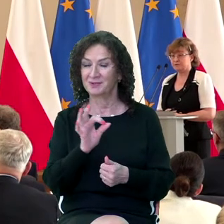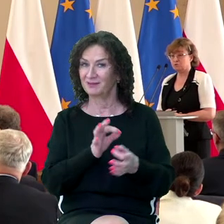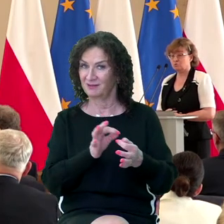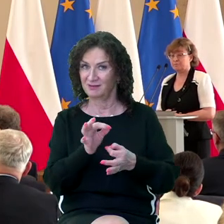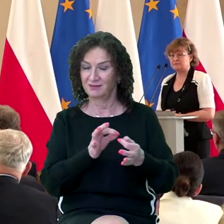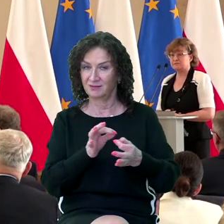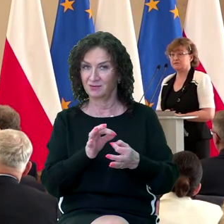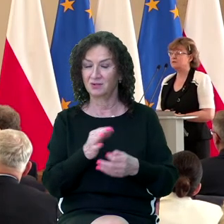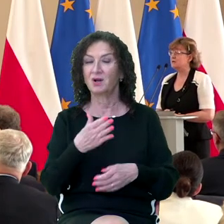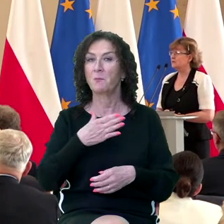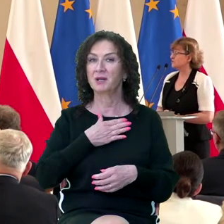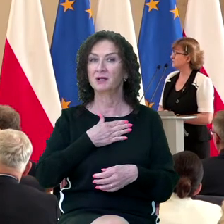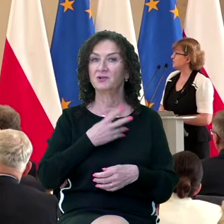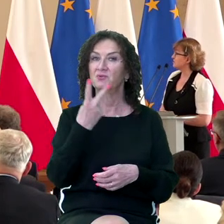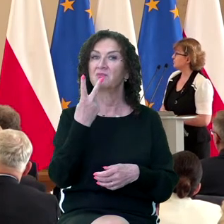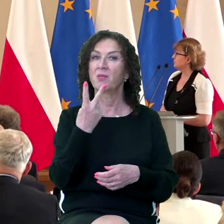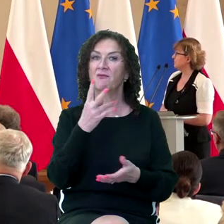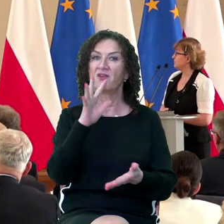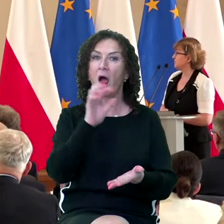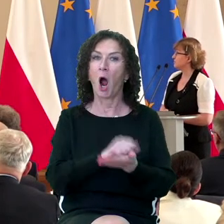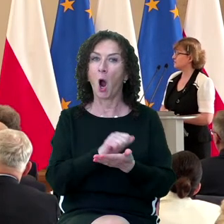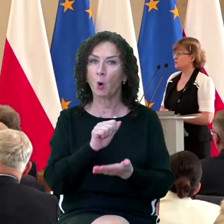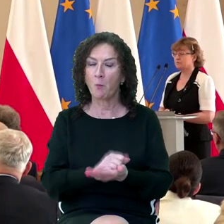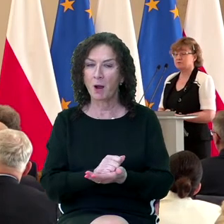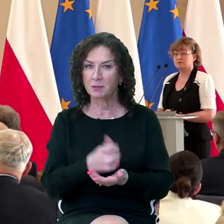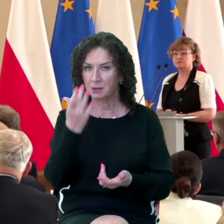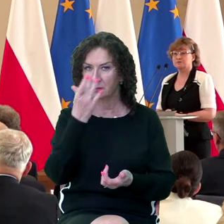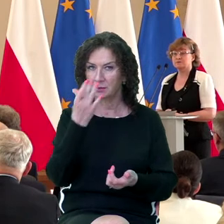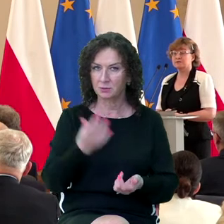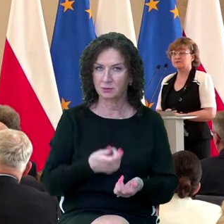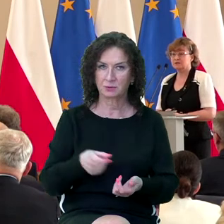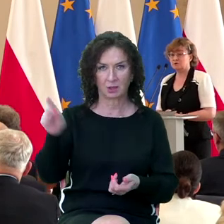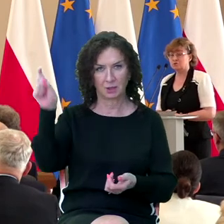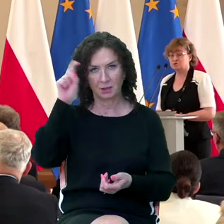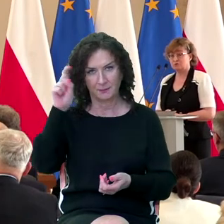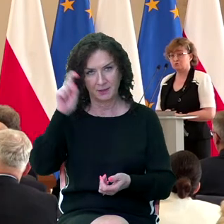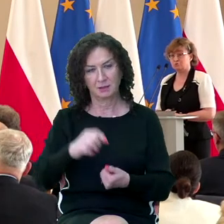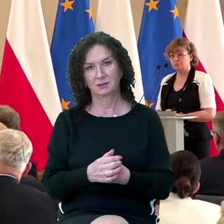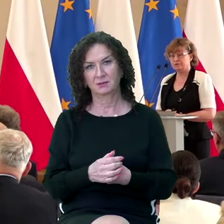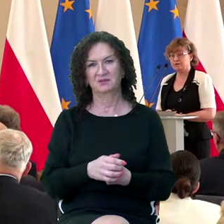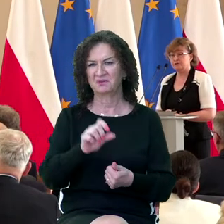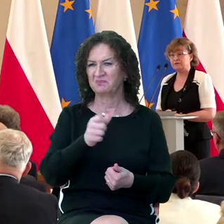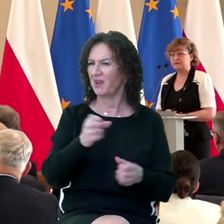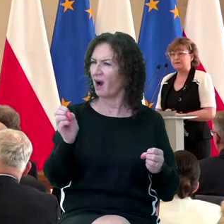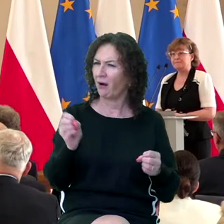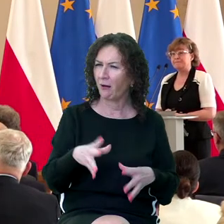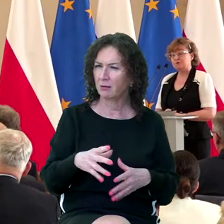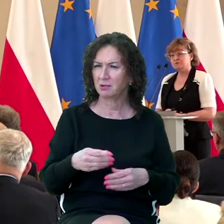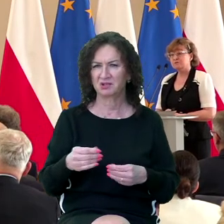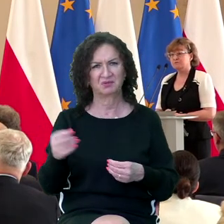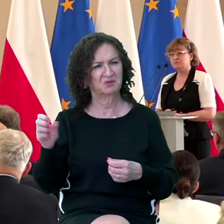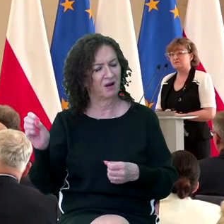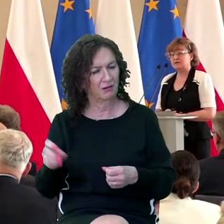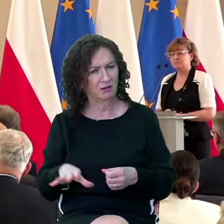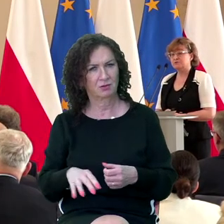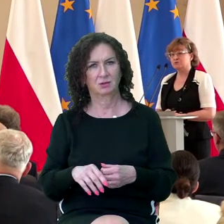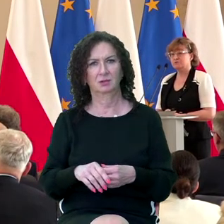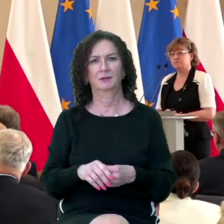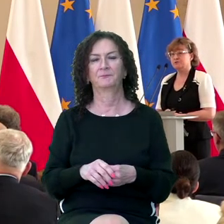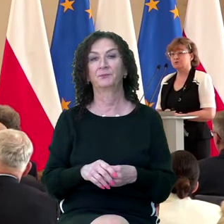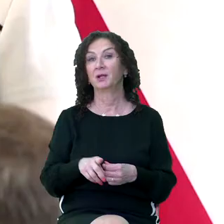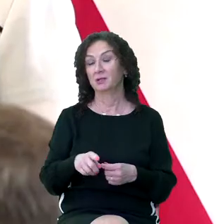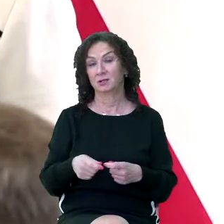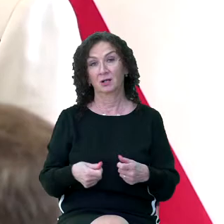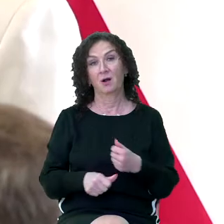dwie okupacje, sowiecką i niemiecką, jedna gorsza od drugiej. No i z tym wiązały się